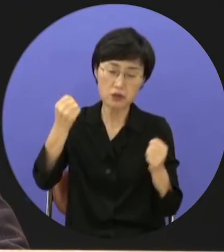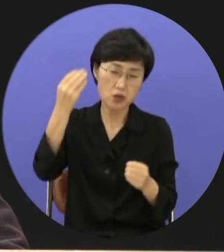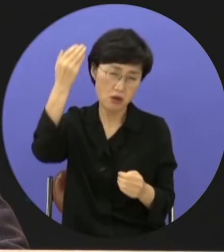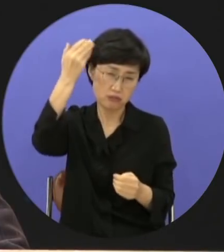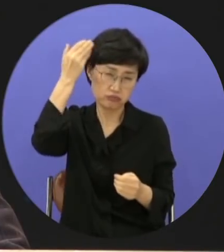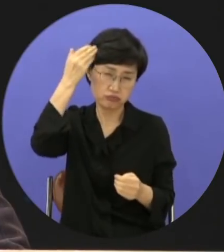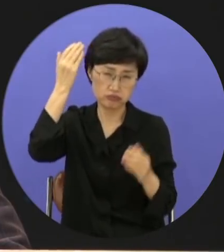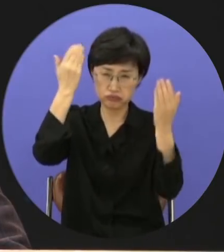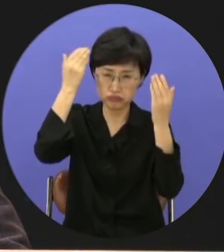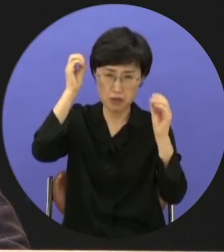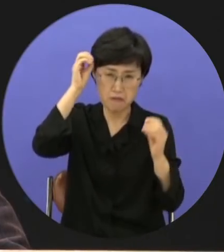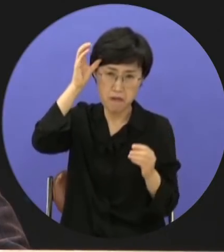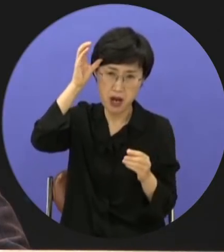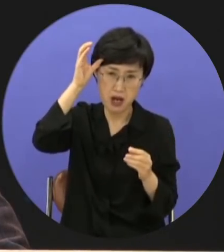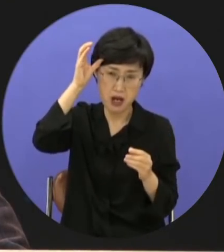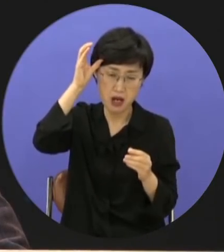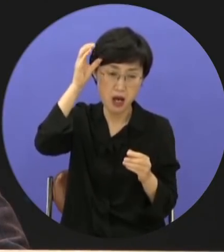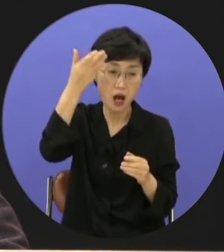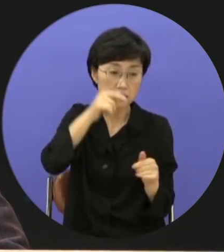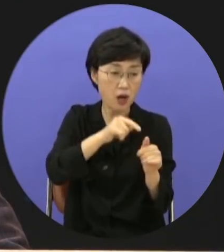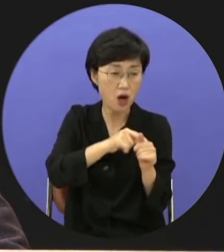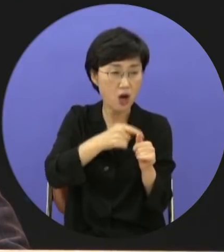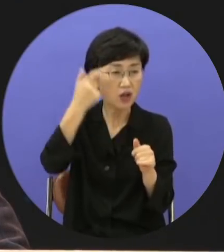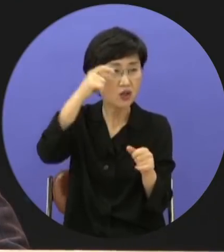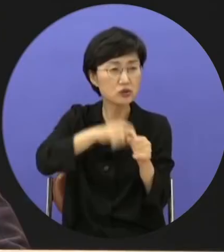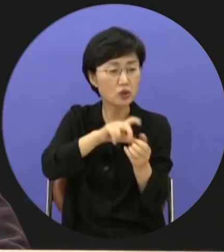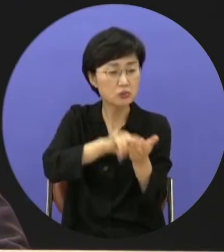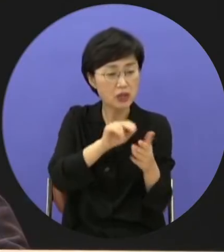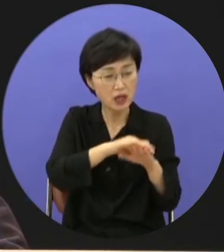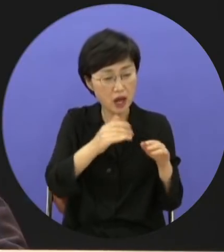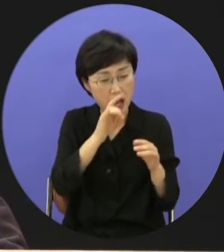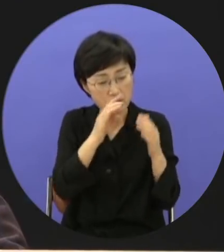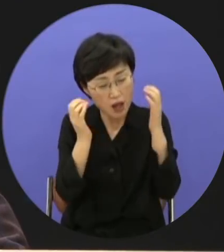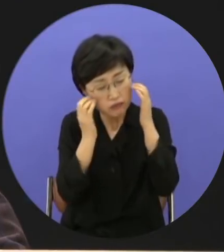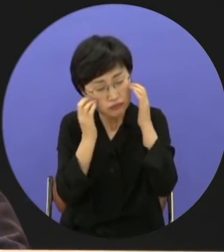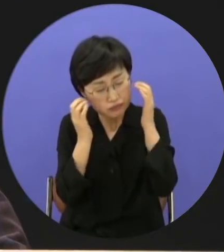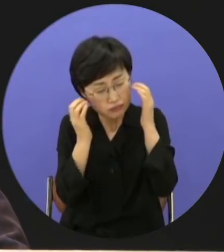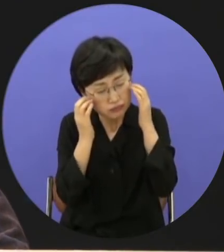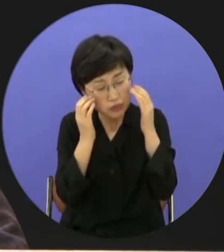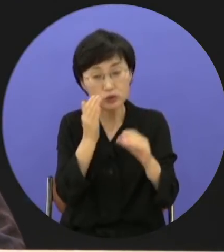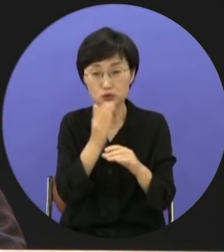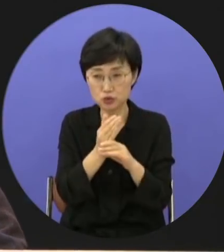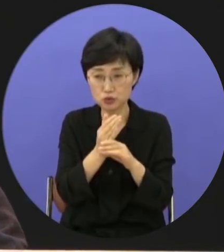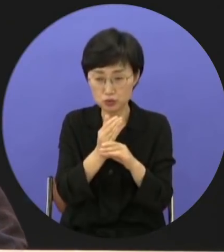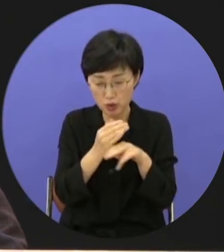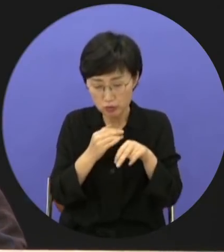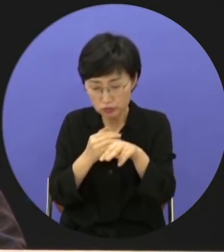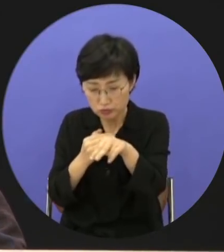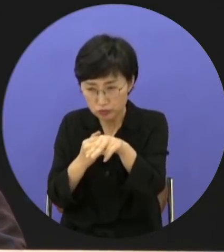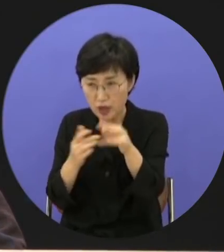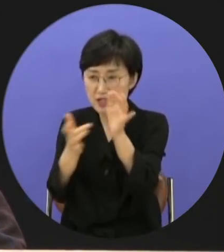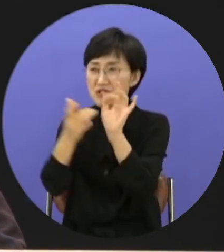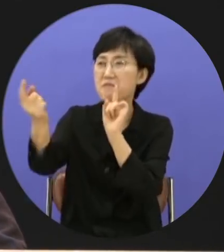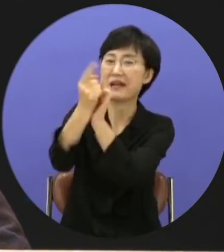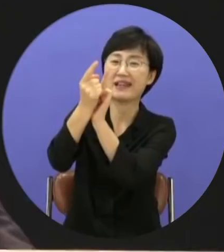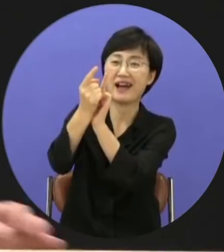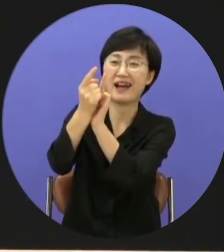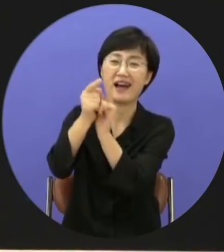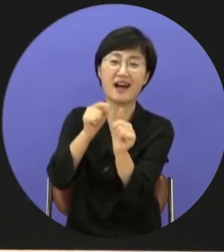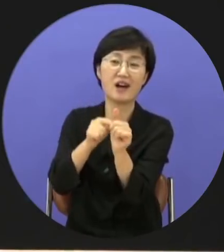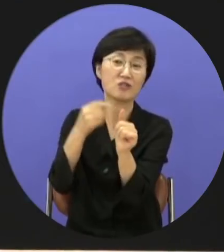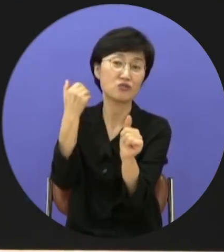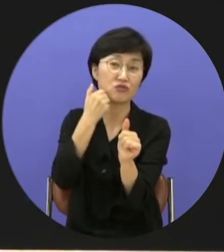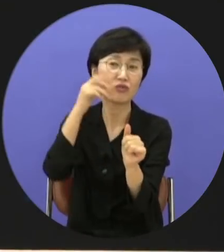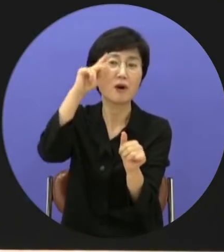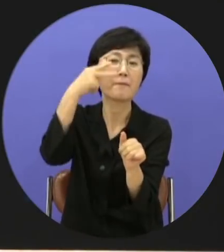않던 바울이 다메섹으로 가다가 그리스도를 만난 겁니다. Paul was so well versed in all worldly affairs and yet he did not know about the